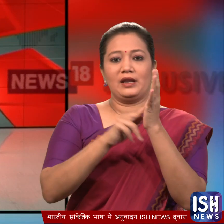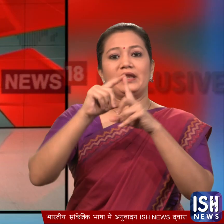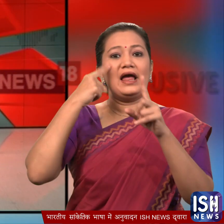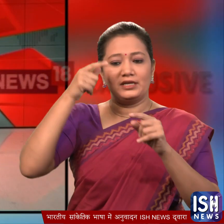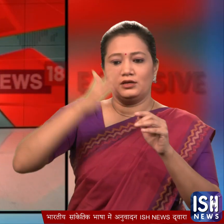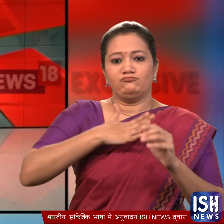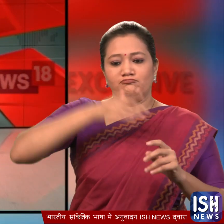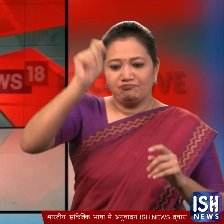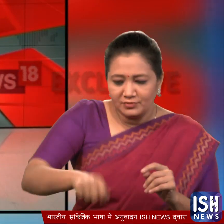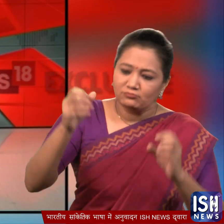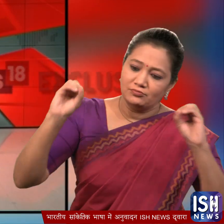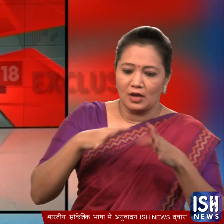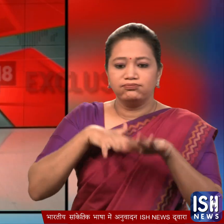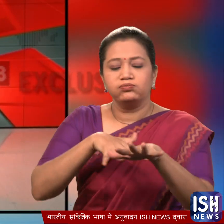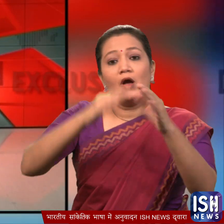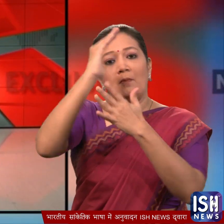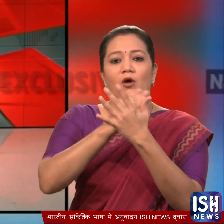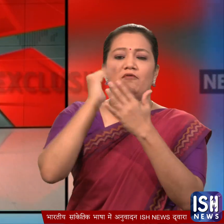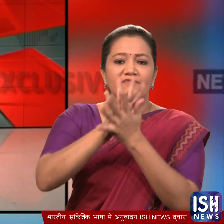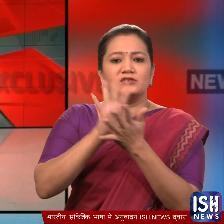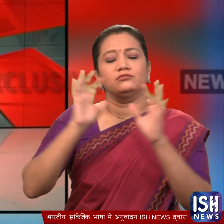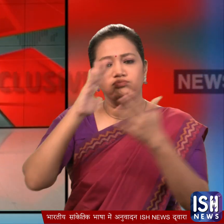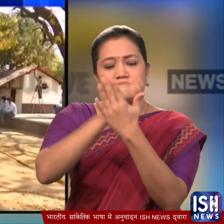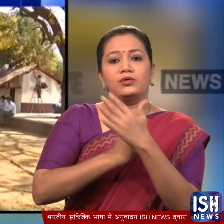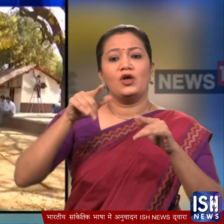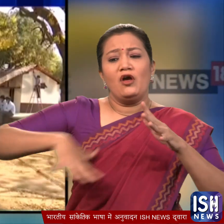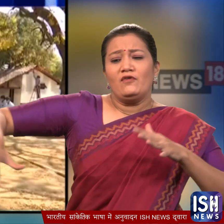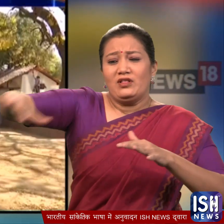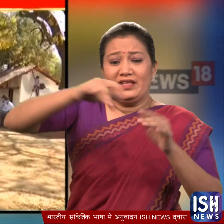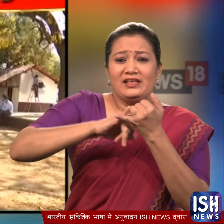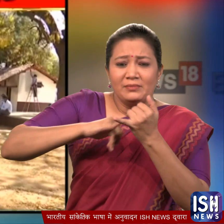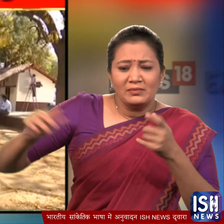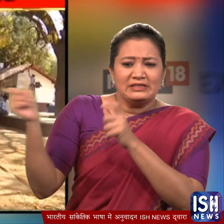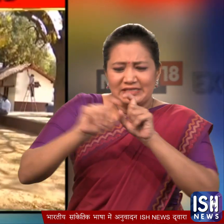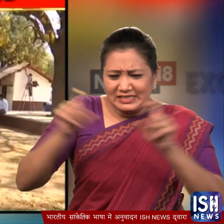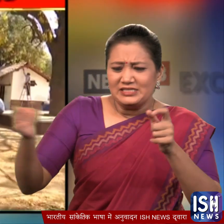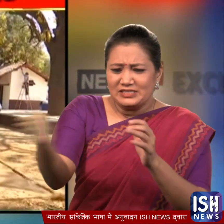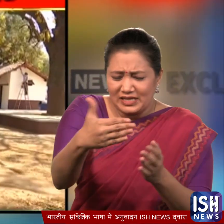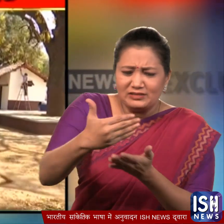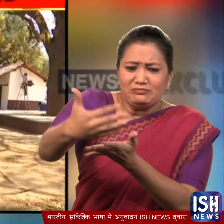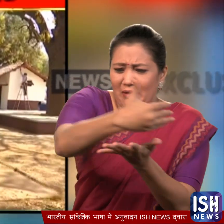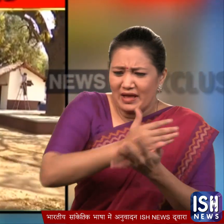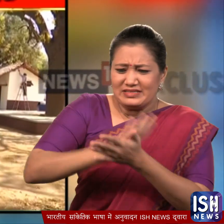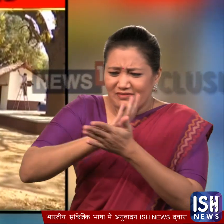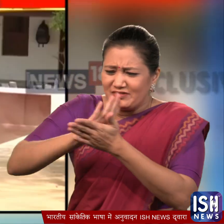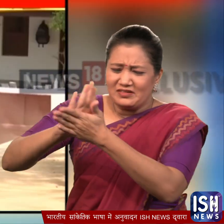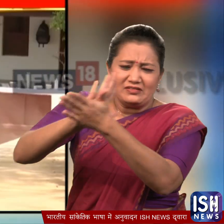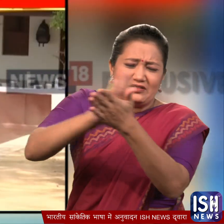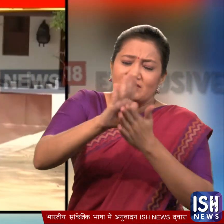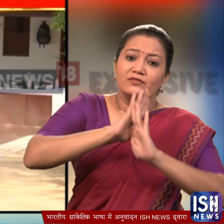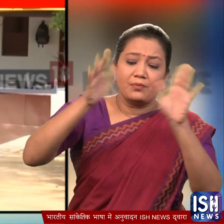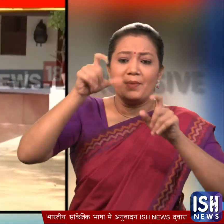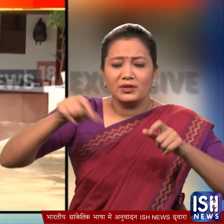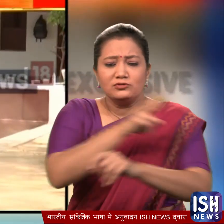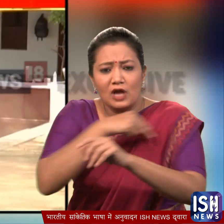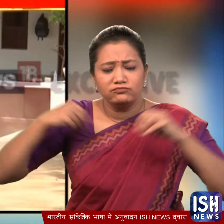दांडी मार्च को हरी झंडी दिखाकर इस महोत्सव की शुरुआत करेंगे, जिसके लिए पूरे साबरमती आश्रम की साफ सफाई और सजावट का काम तेज कर दिया गया।